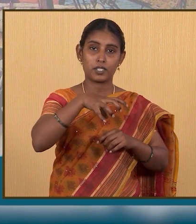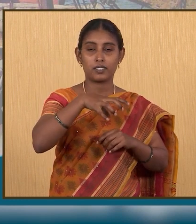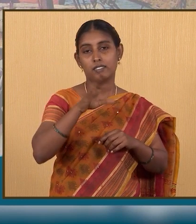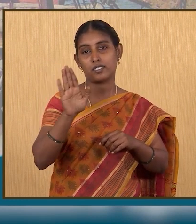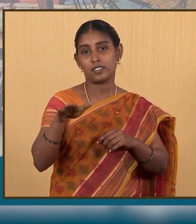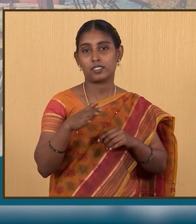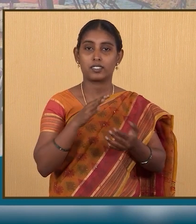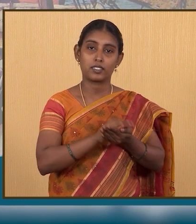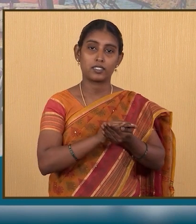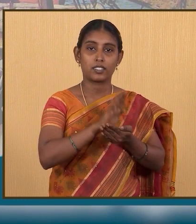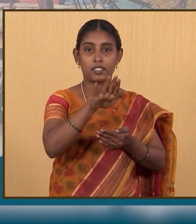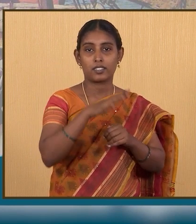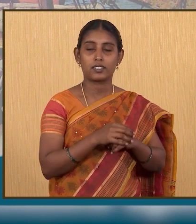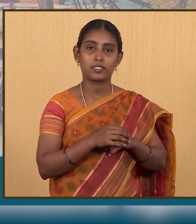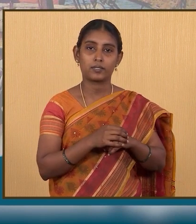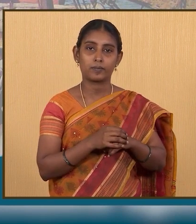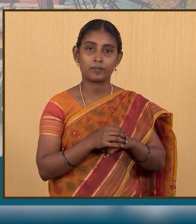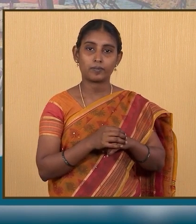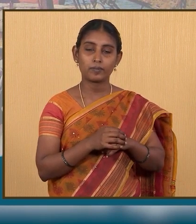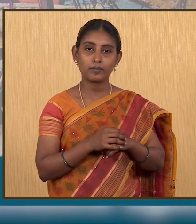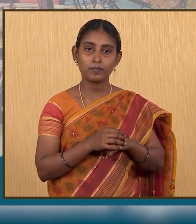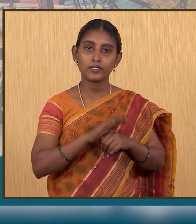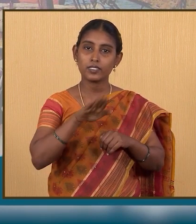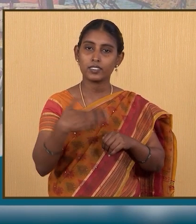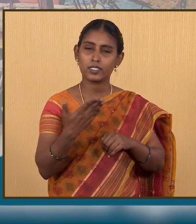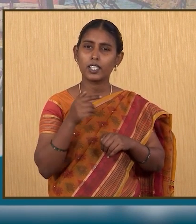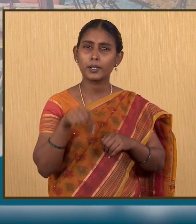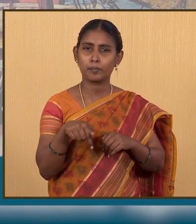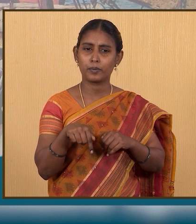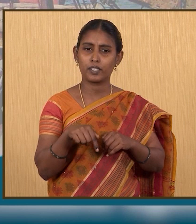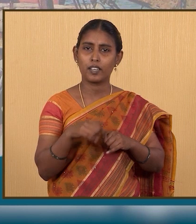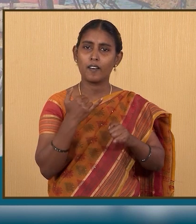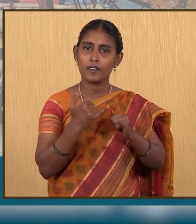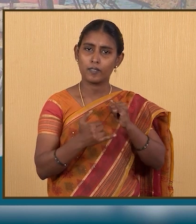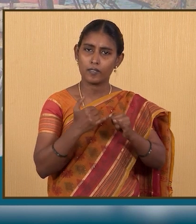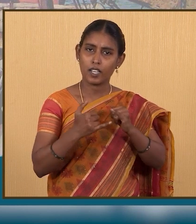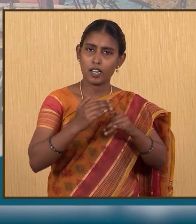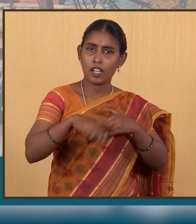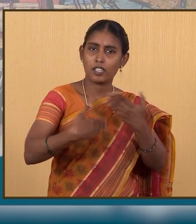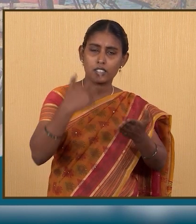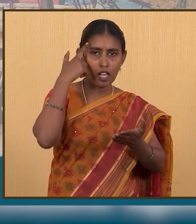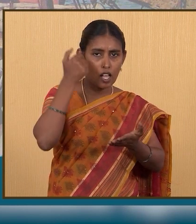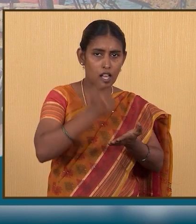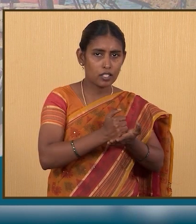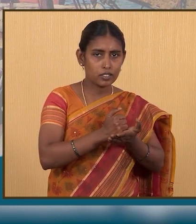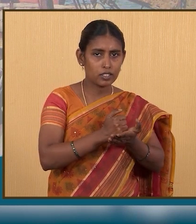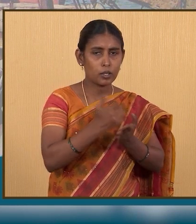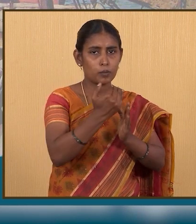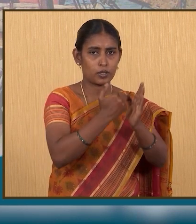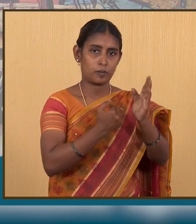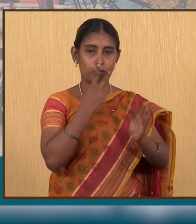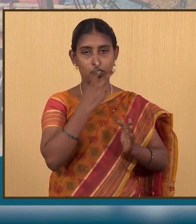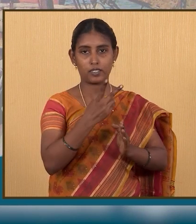மதிப்புமிக்க ஆதாரங்கள் இருக்கக்கூடிய இடங்கள். சரி, அடுத்தது இப்போ நம்ம வரலாற்று ஆதாரங்கள் பற்றி